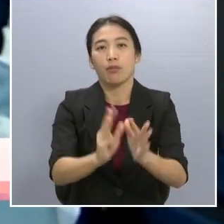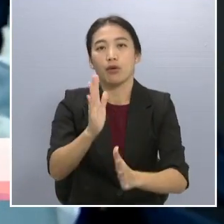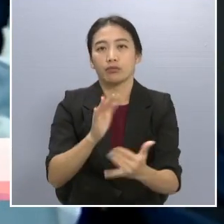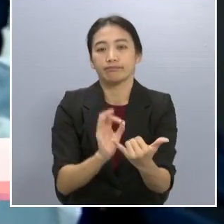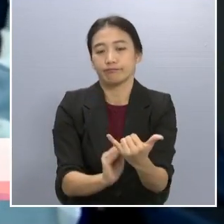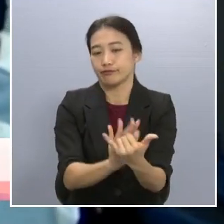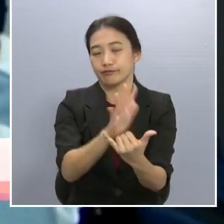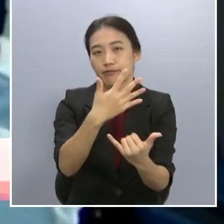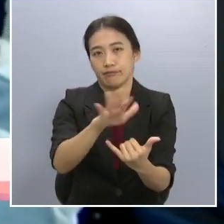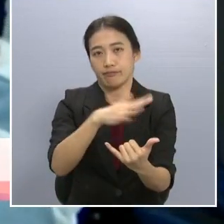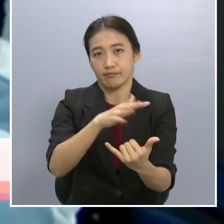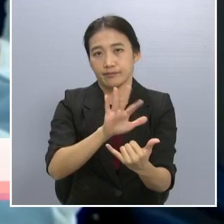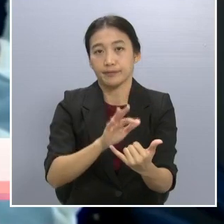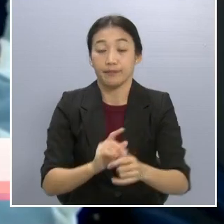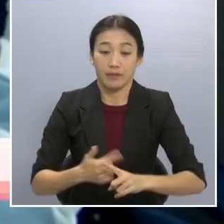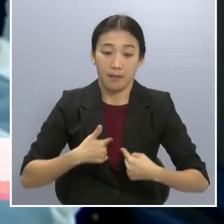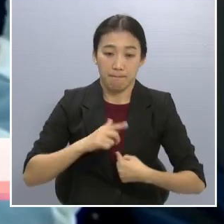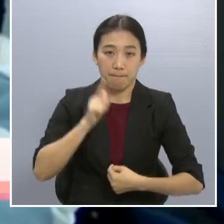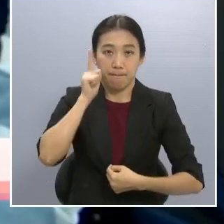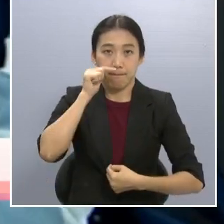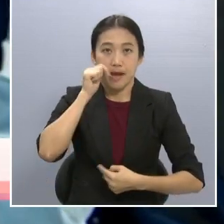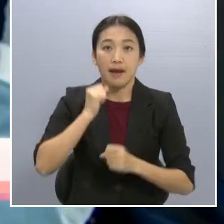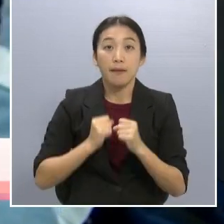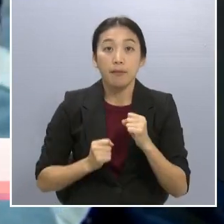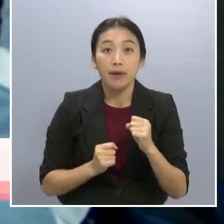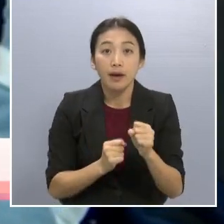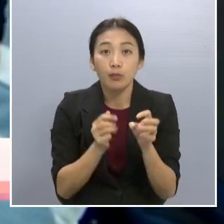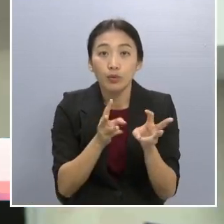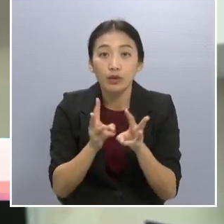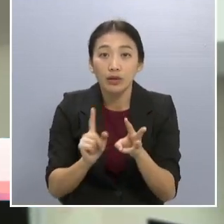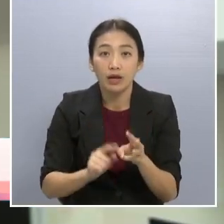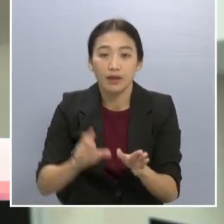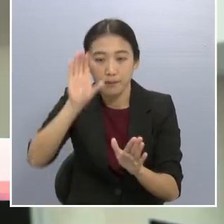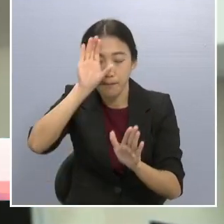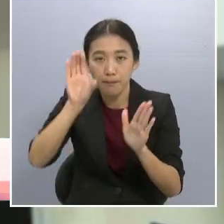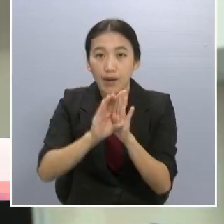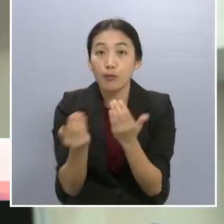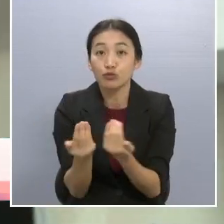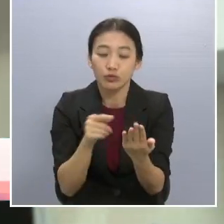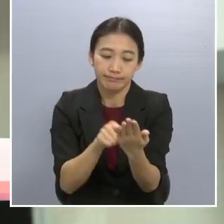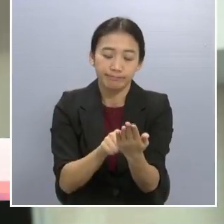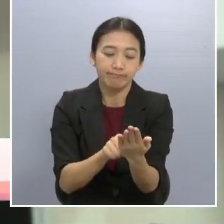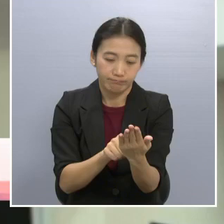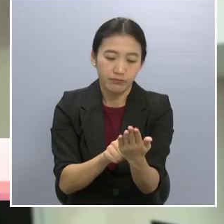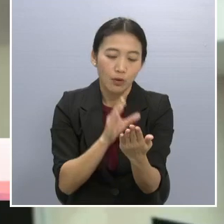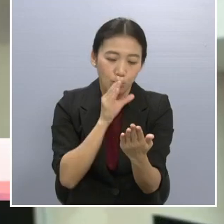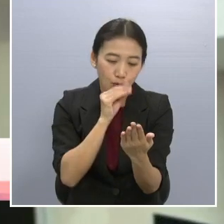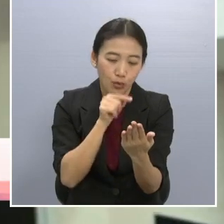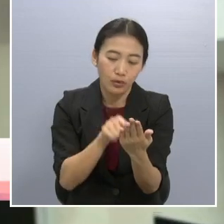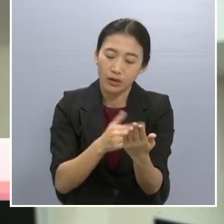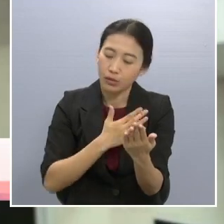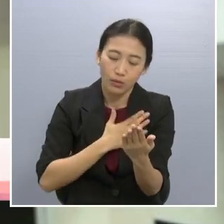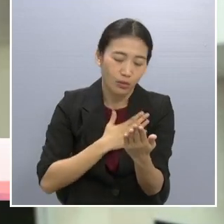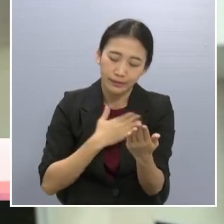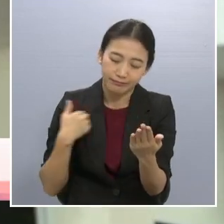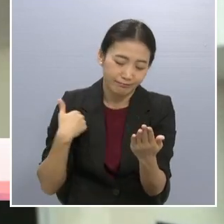าครับแล้วแม่เนี่ยก็จะพูดคุยกับลูกผ่านรูปถ่ายเสมอบอกว่าโชคเอ้ยแม่เหนื่อยแล้วช่วยแม่ด้ว